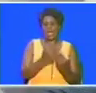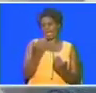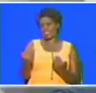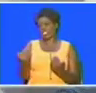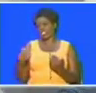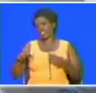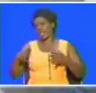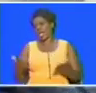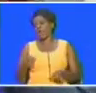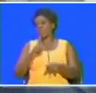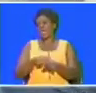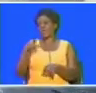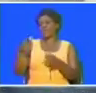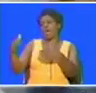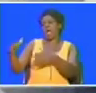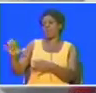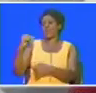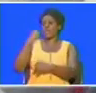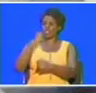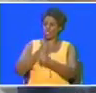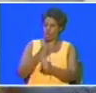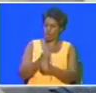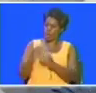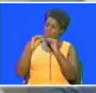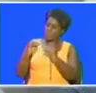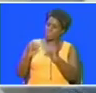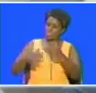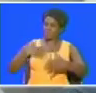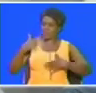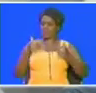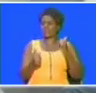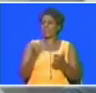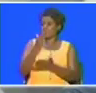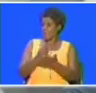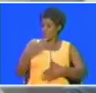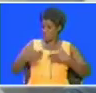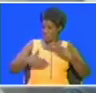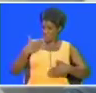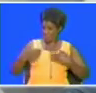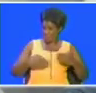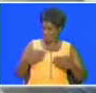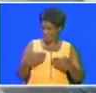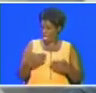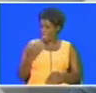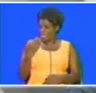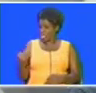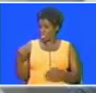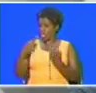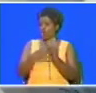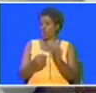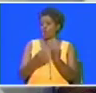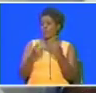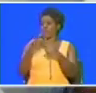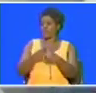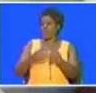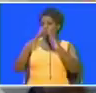akikusaidia ukiwa kazini? Atawaangalia vipi? Atawafunza tabia gani? Maanake kuna tabia zingine watoto wako wanaiga kutoka kwa msichana wako wa nyumbani pale nyumbani,